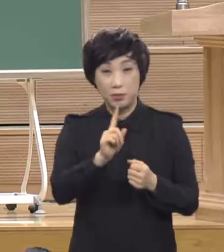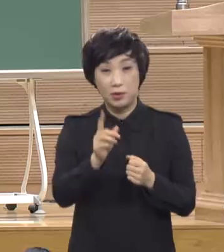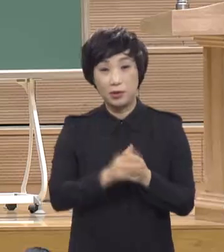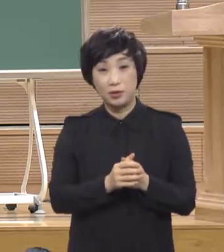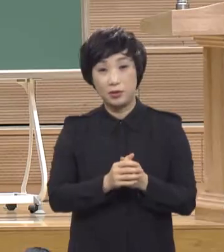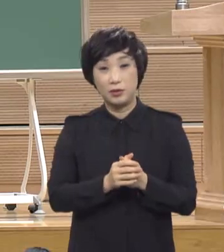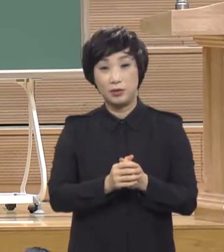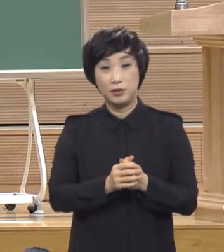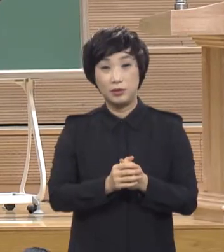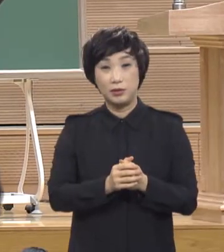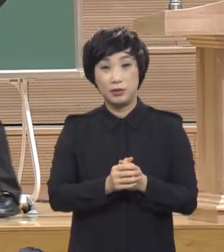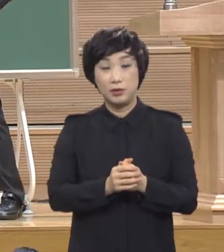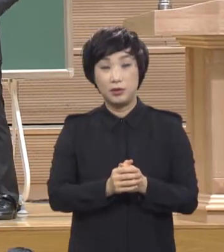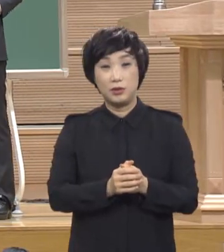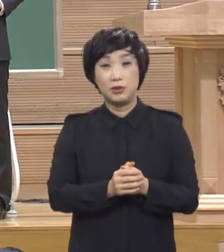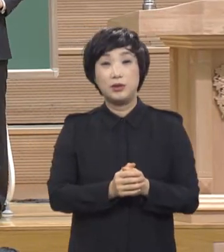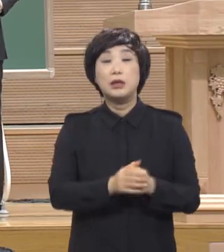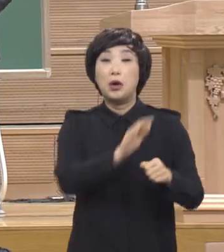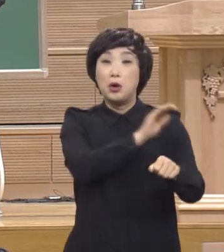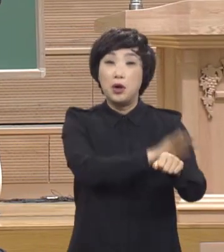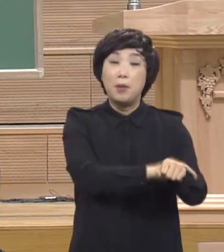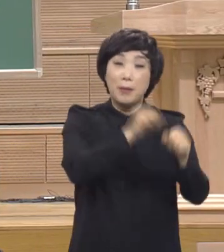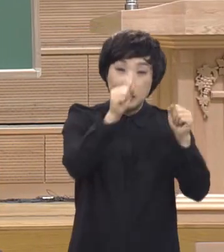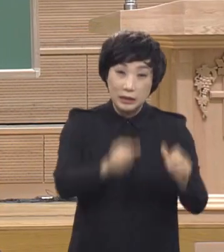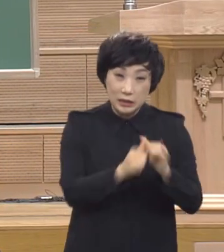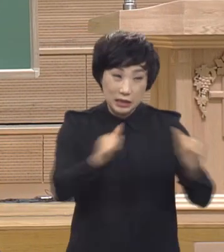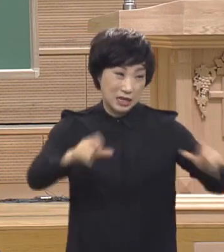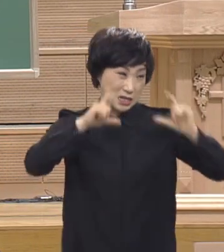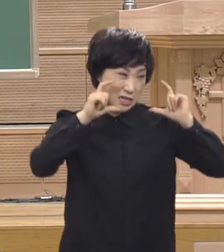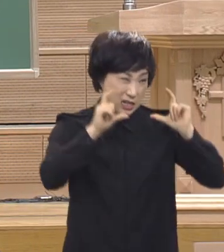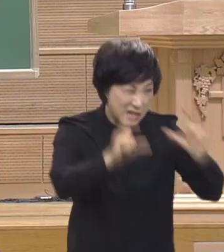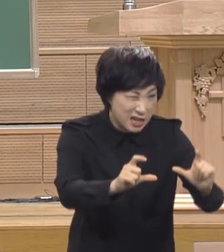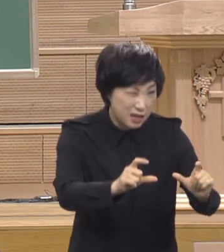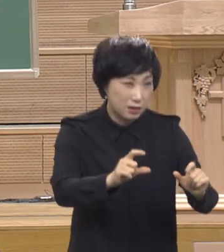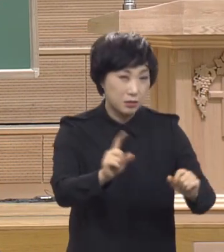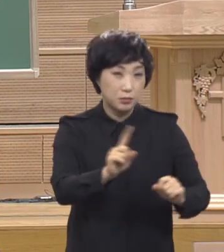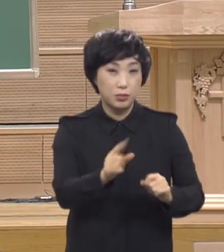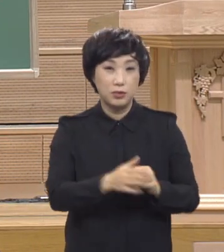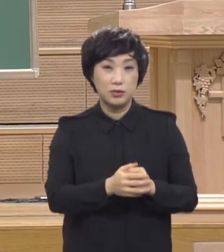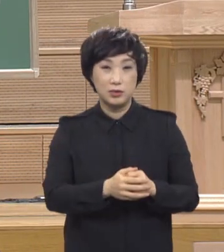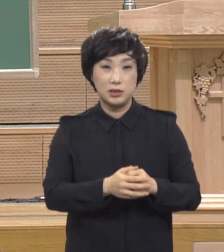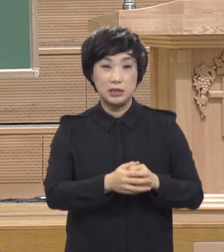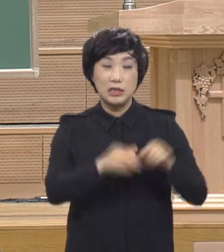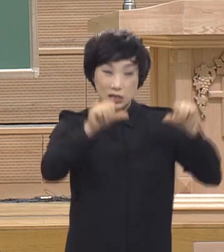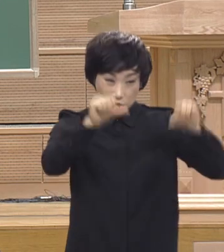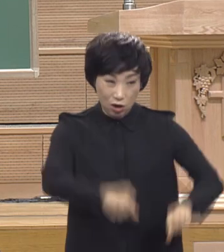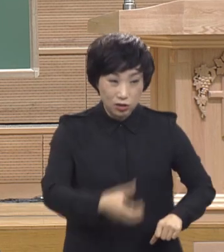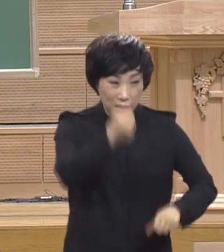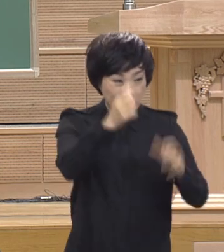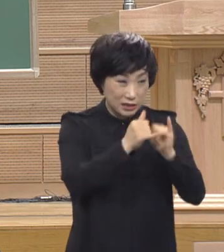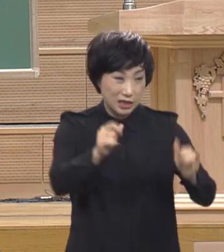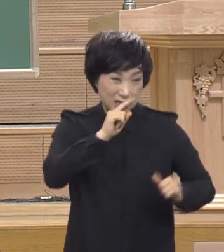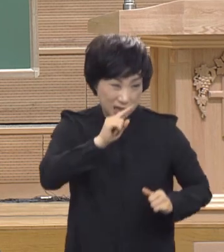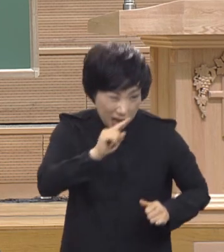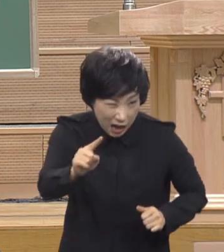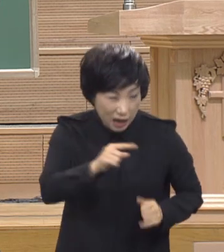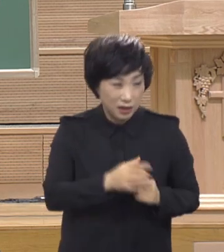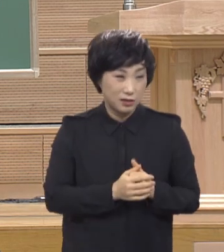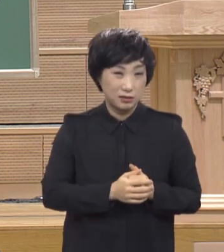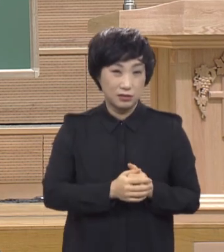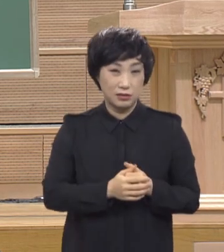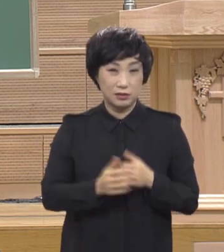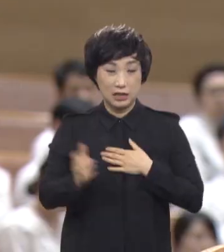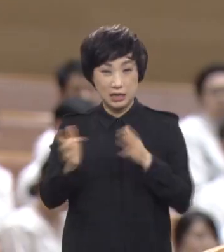41절에 왼편에 있는 자들에게 이러시되 이 주주를 받은 자들아